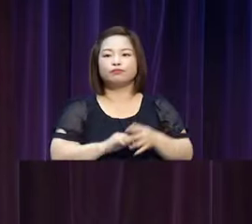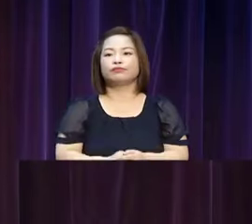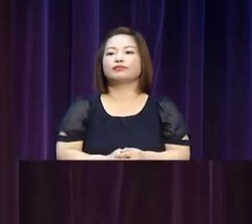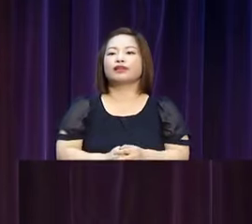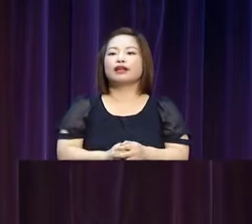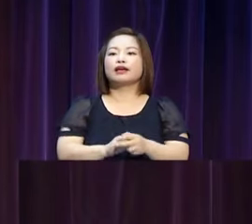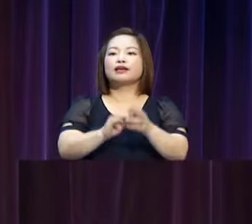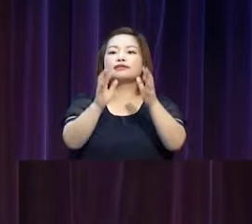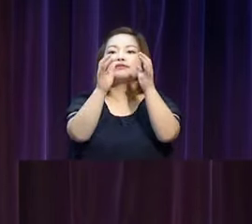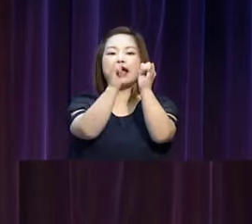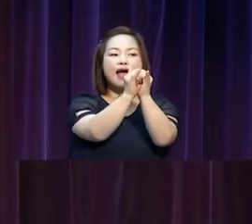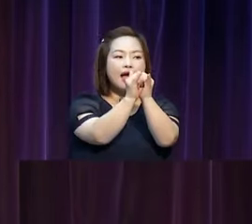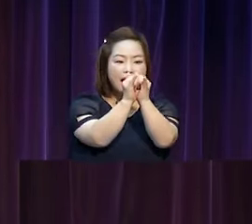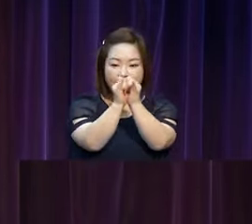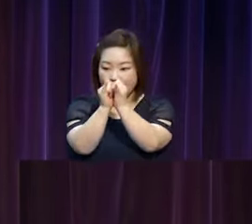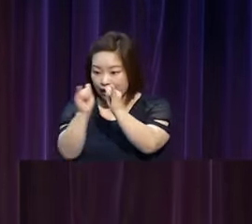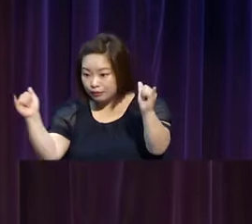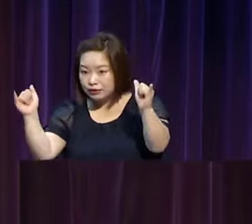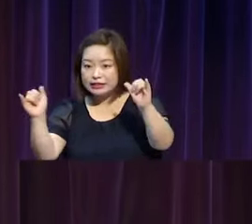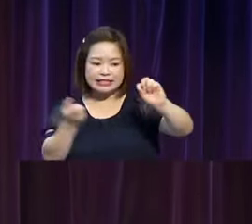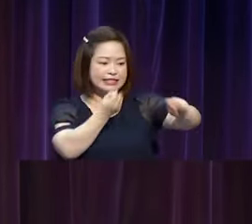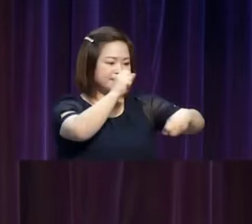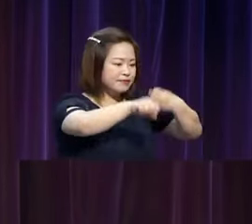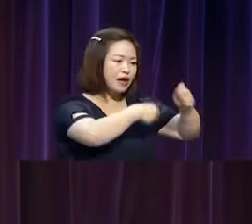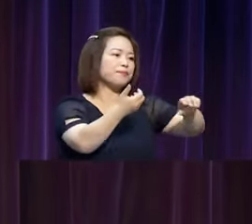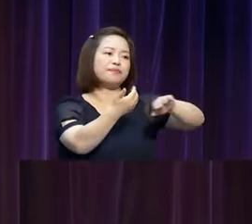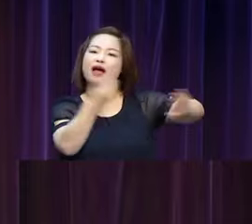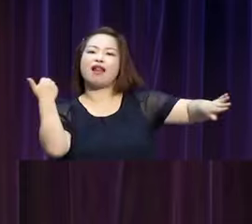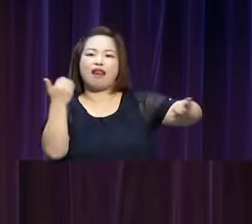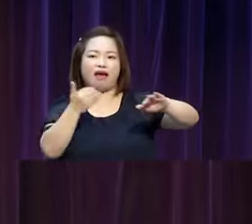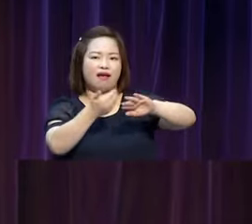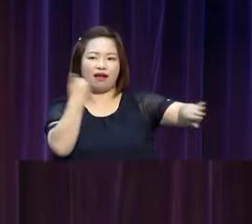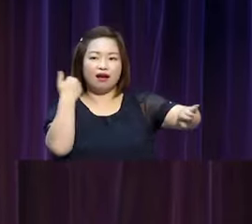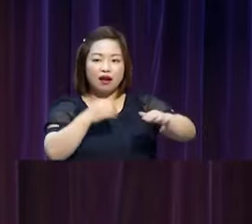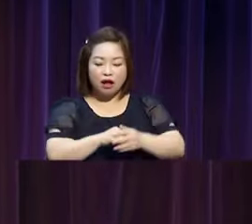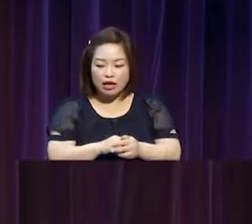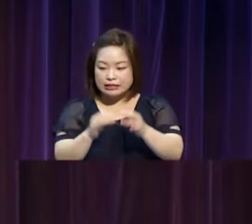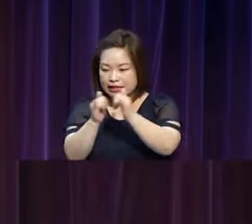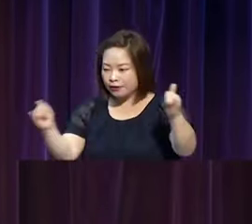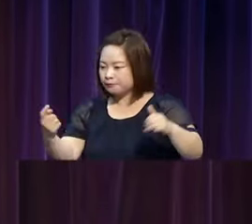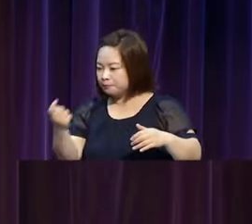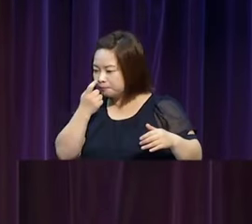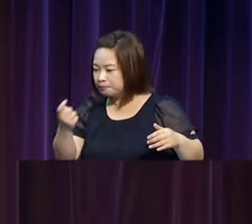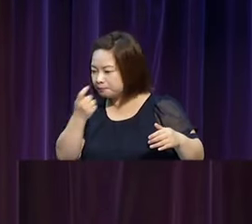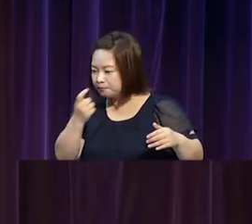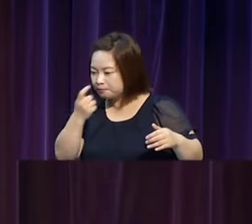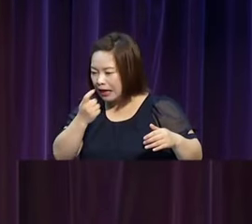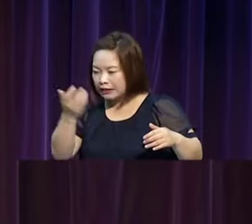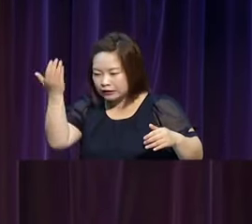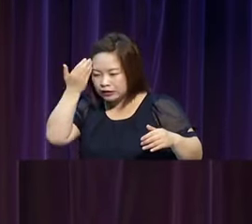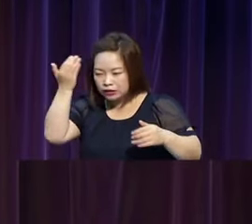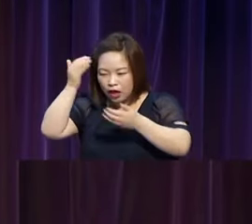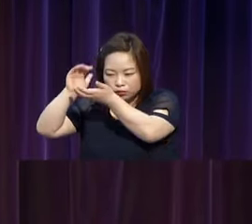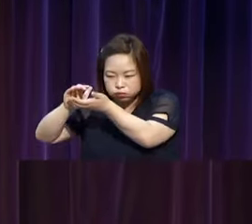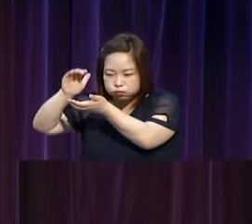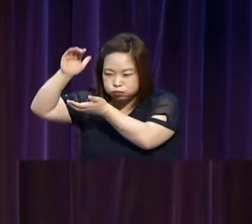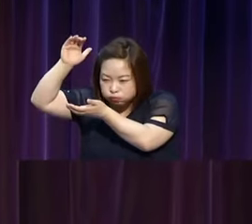사람은 짐승하고 달라서 무엇을 배우고 무엇을 알고 있느냐